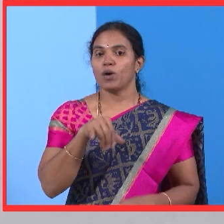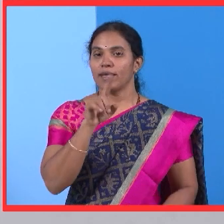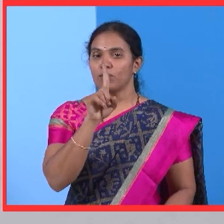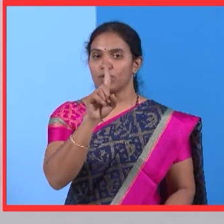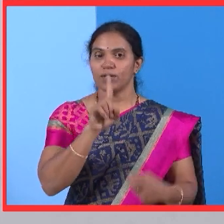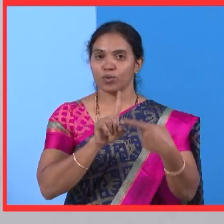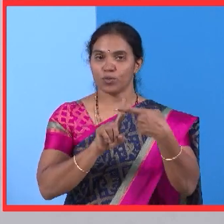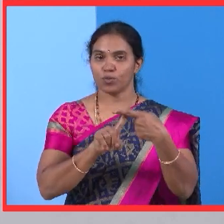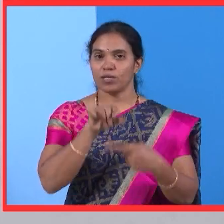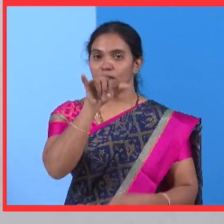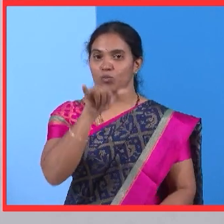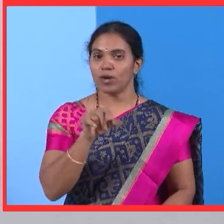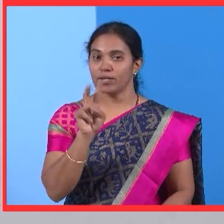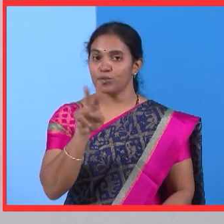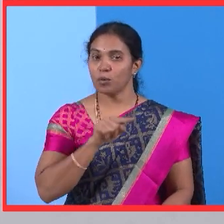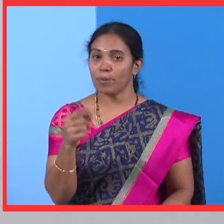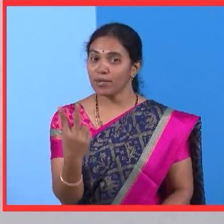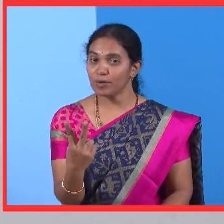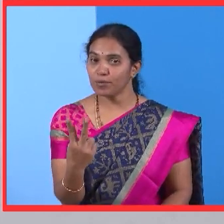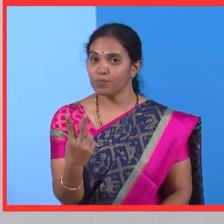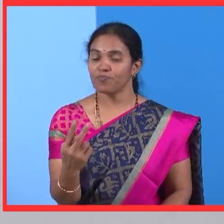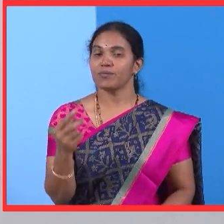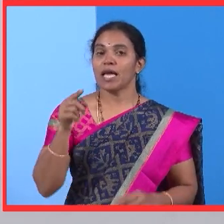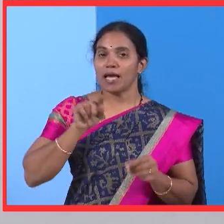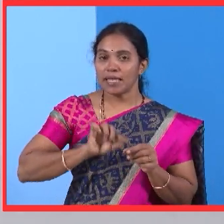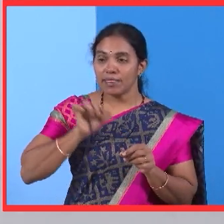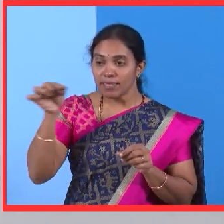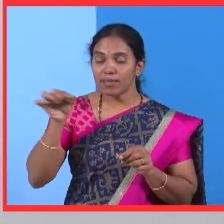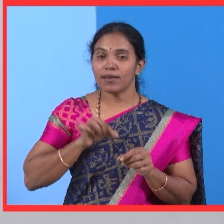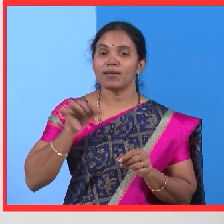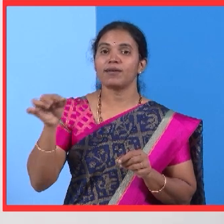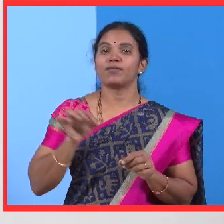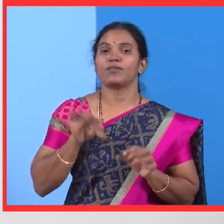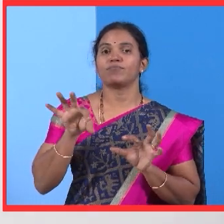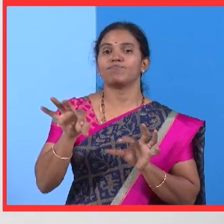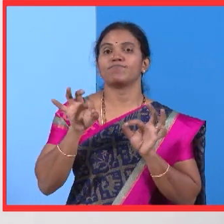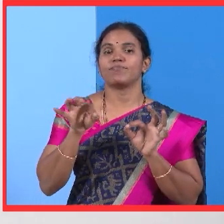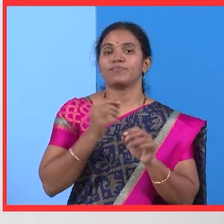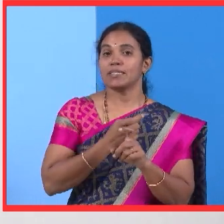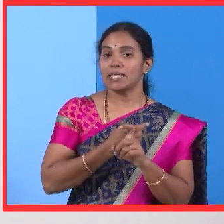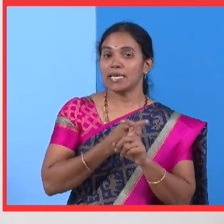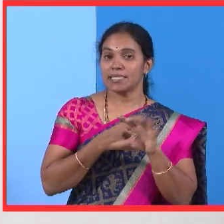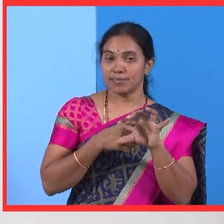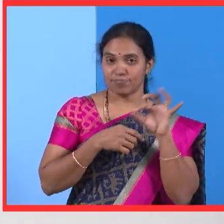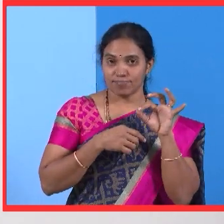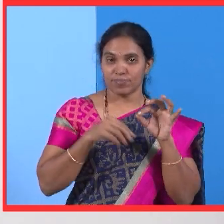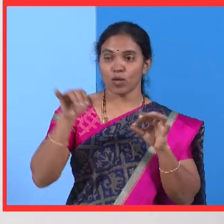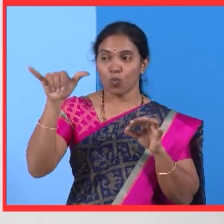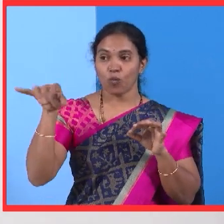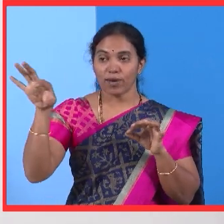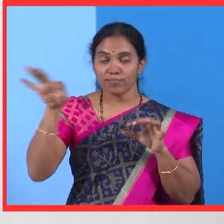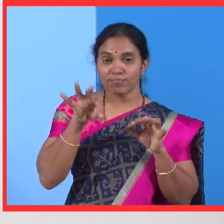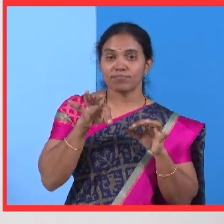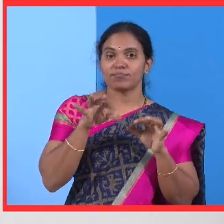தொலைவுகளின் சராசரி, ஒய்யாய தொலைவுகளின் சராசரி. இதை எம் ஆஃப் எக்ஸ் கமா ஒய் இஸ் ஈக்குவல்